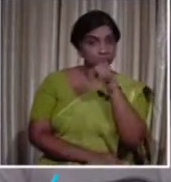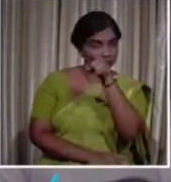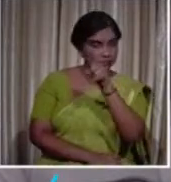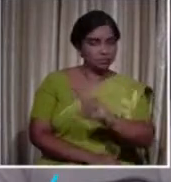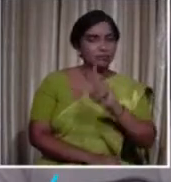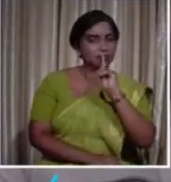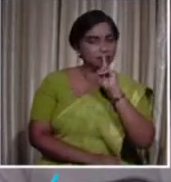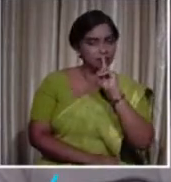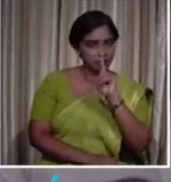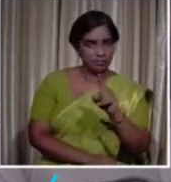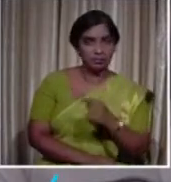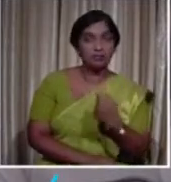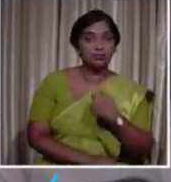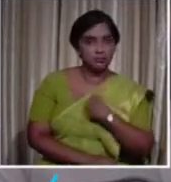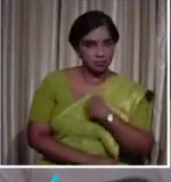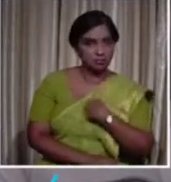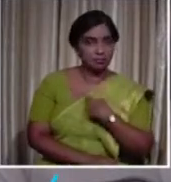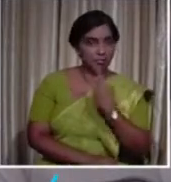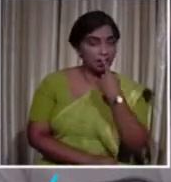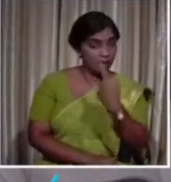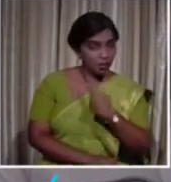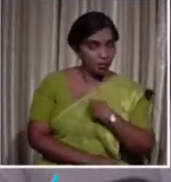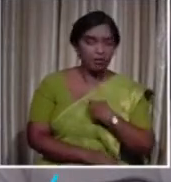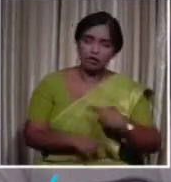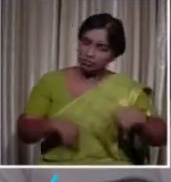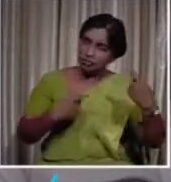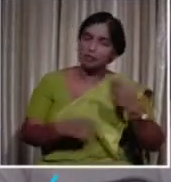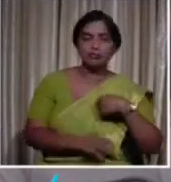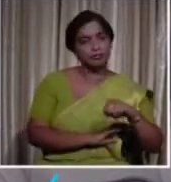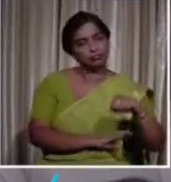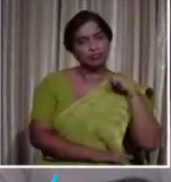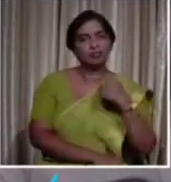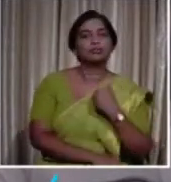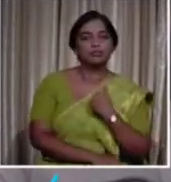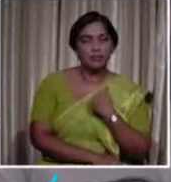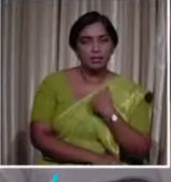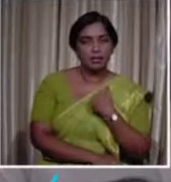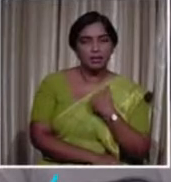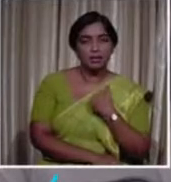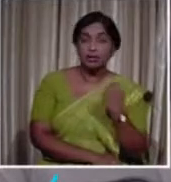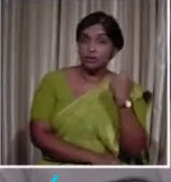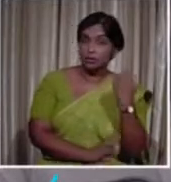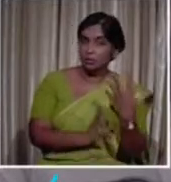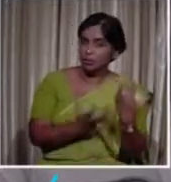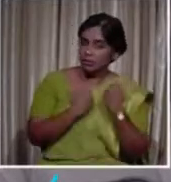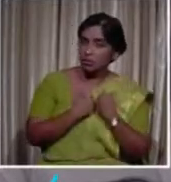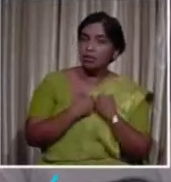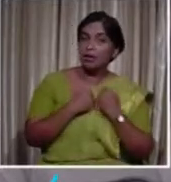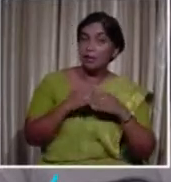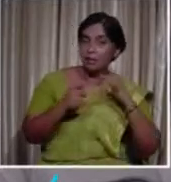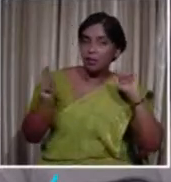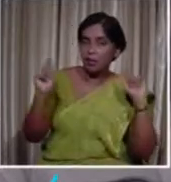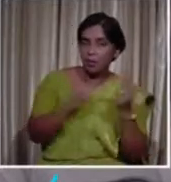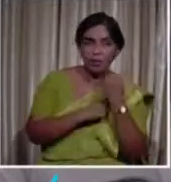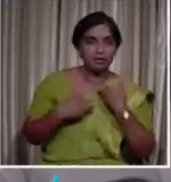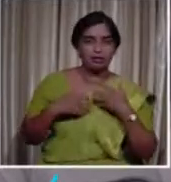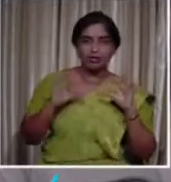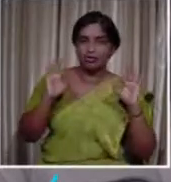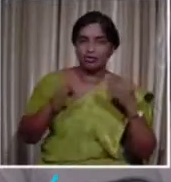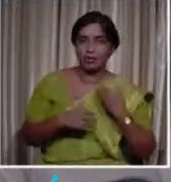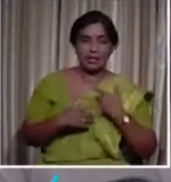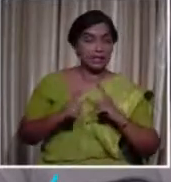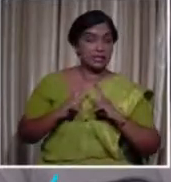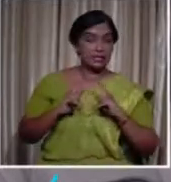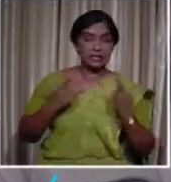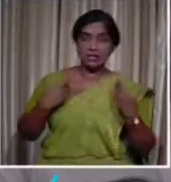කියන්න ඕනේ මට අභියෝගයක් දුන්නහම මම බාර ගන්නවා අභියෝගේ බාර ගත්තට පස්සේ ඒකෙන් පැනලා යන සූදානමක් මගේ